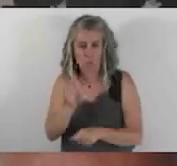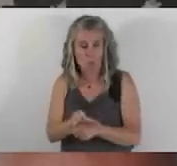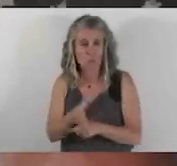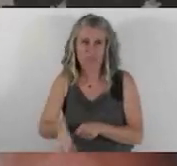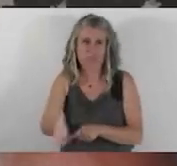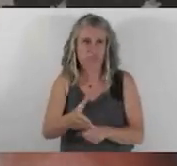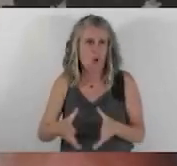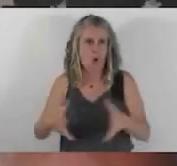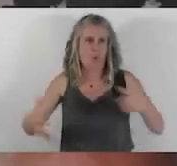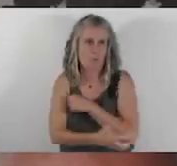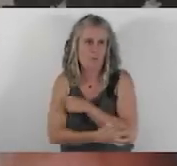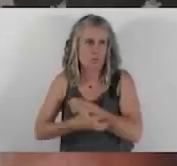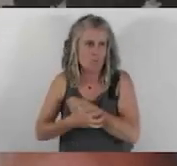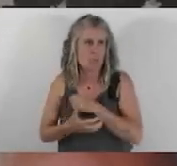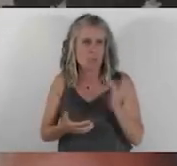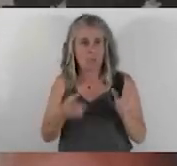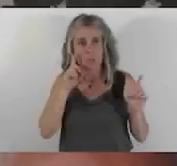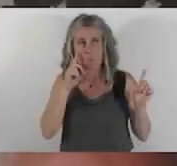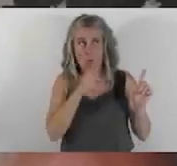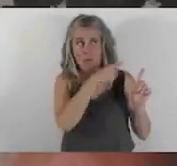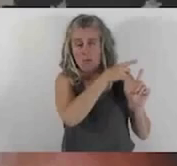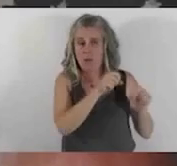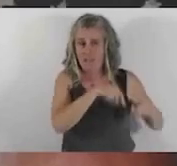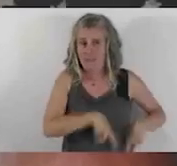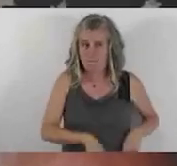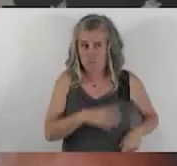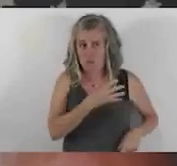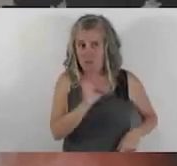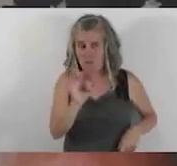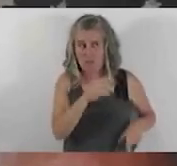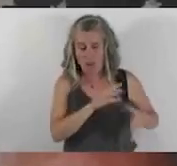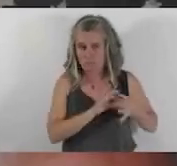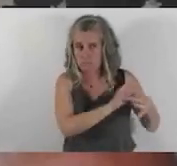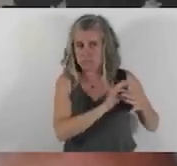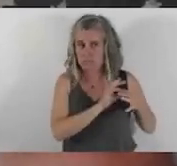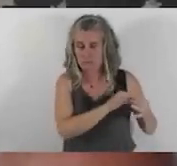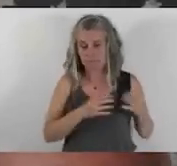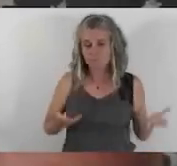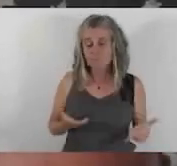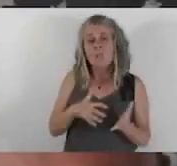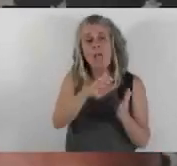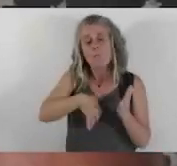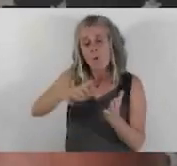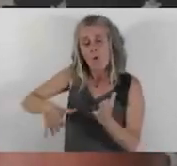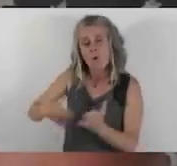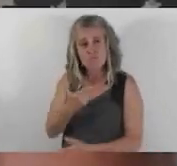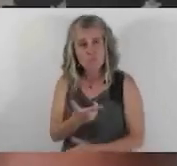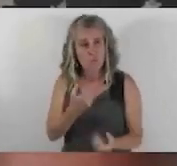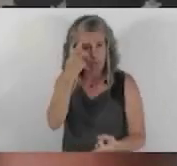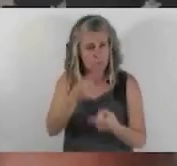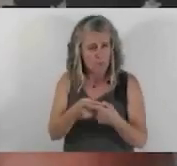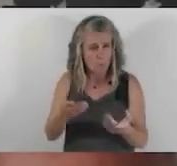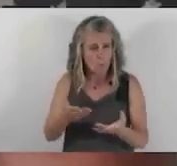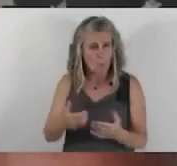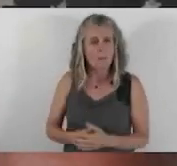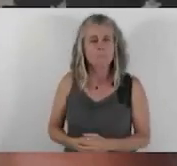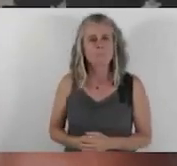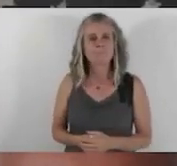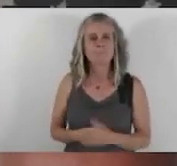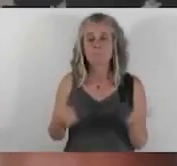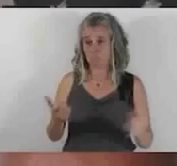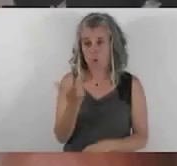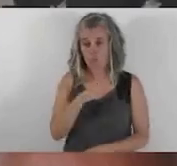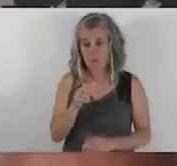l'État français. Il s'agit de deux rapports. Le premier concerne une innovation cette année, puisque notre plan pauvreté a été augmenté de plus de 300 000